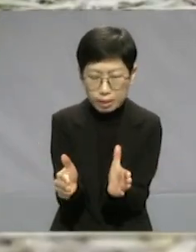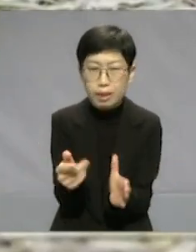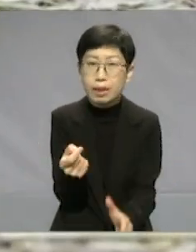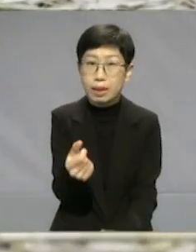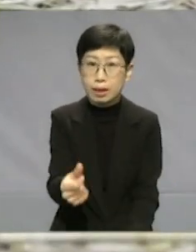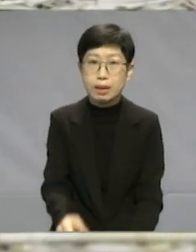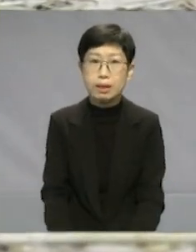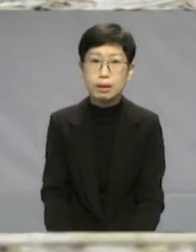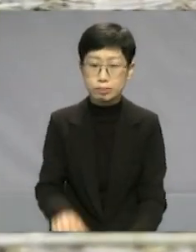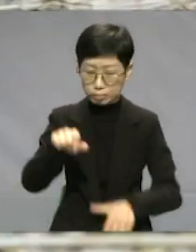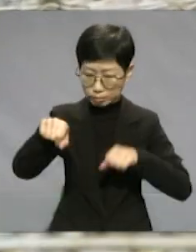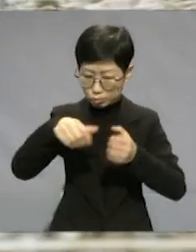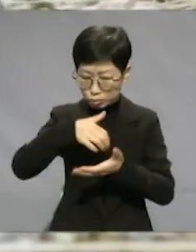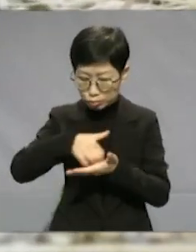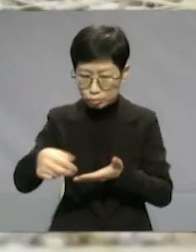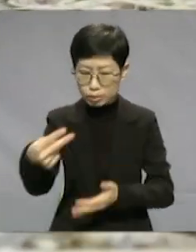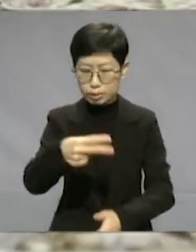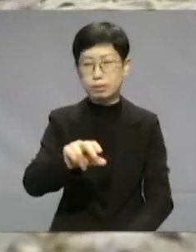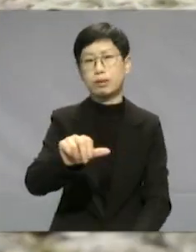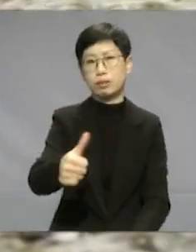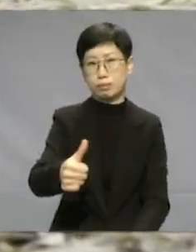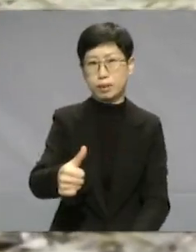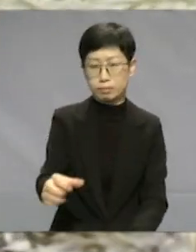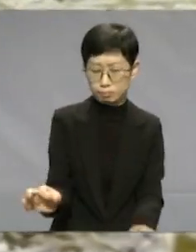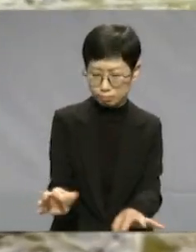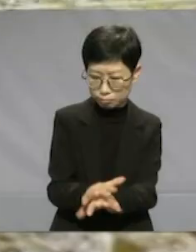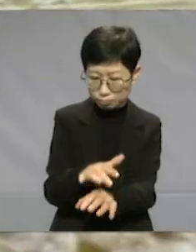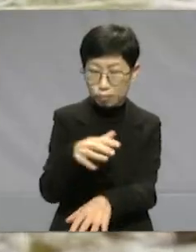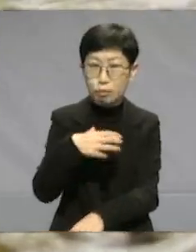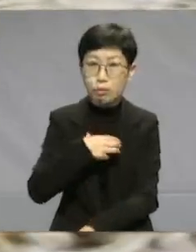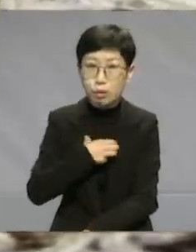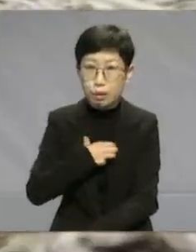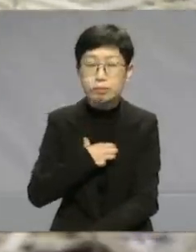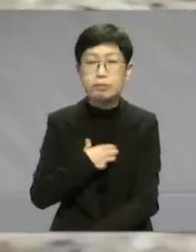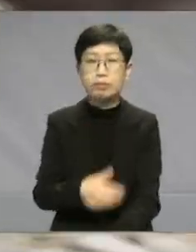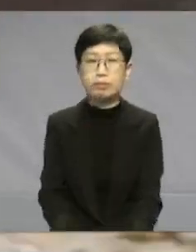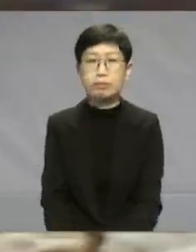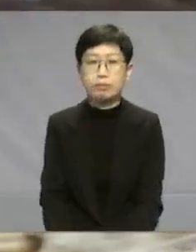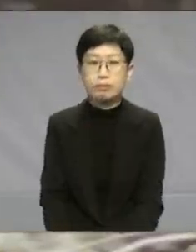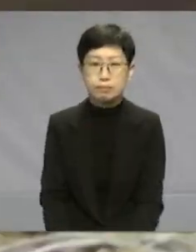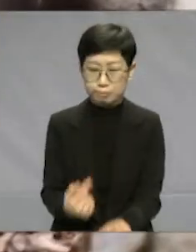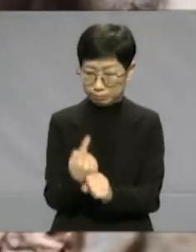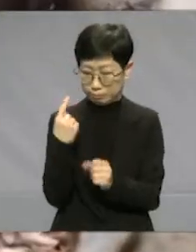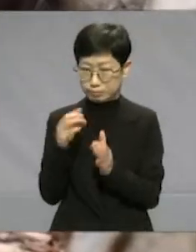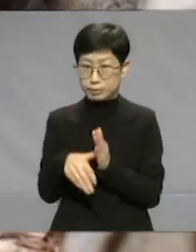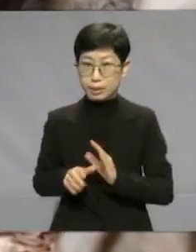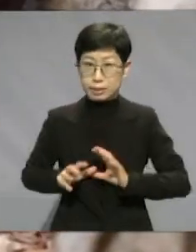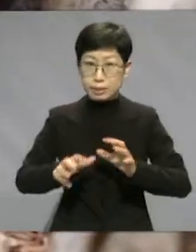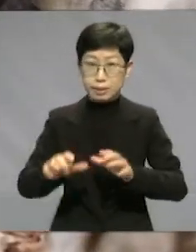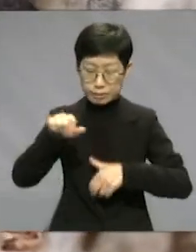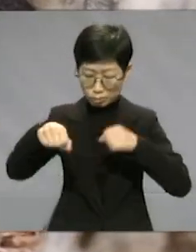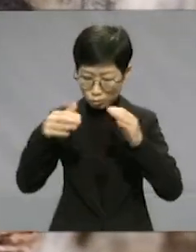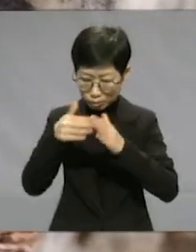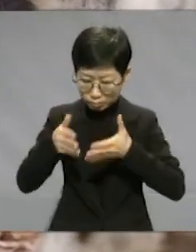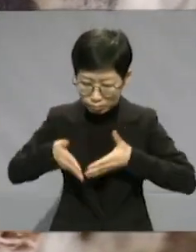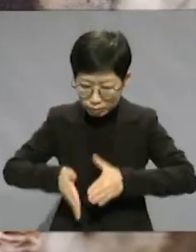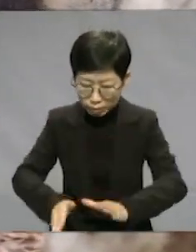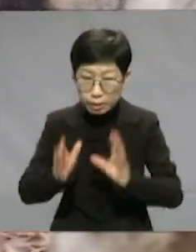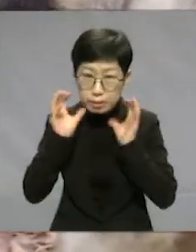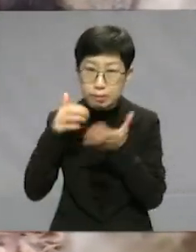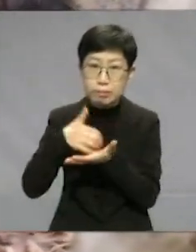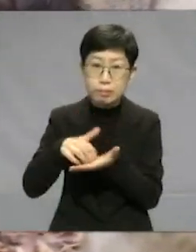개체수가 약 2,500 마리로 멸종 위기종으로 분류되는데요 지난해 전 세계 동물원에서 태어난 새끼